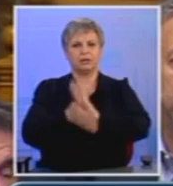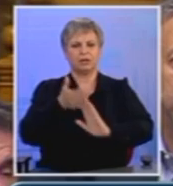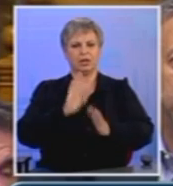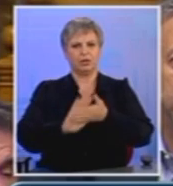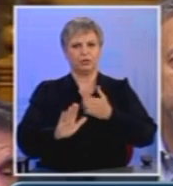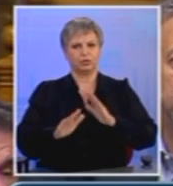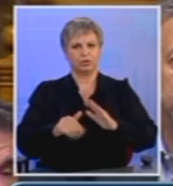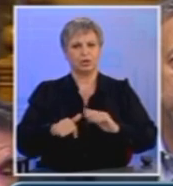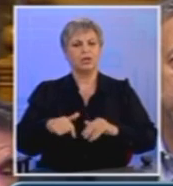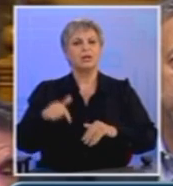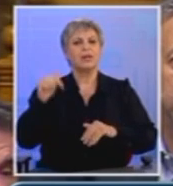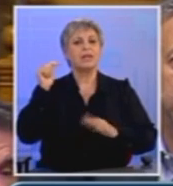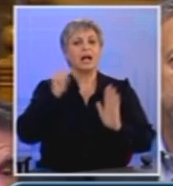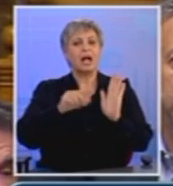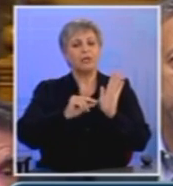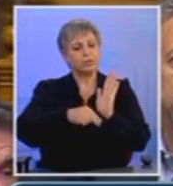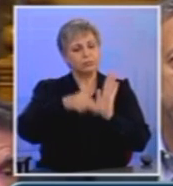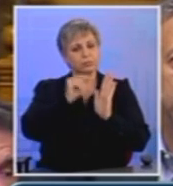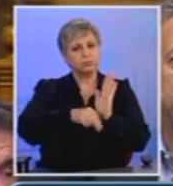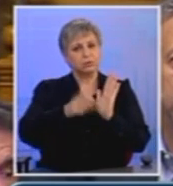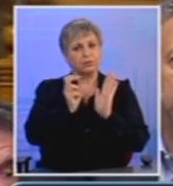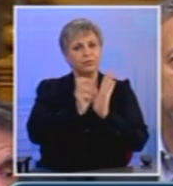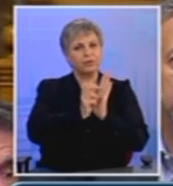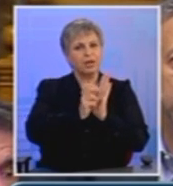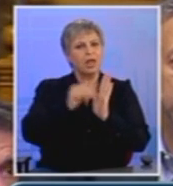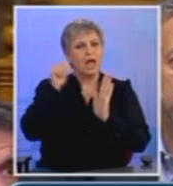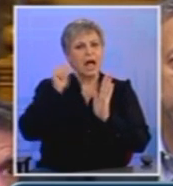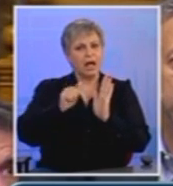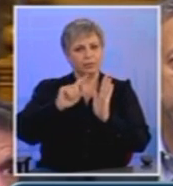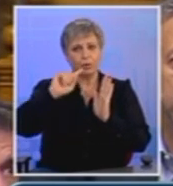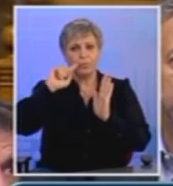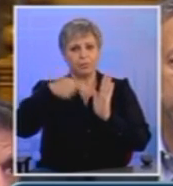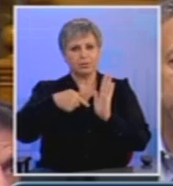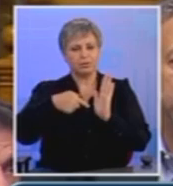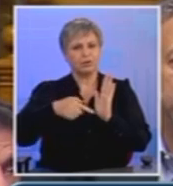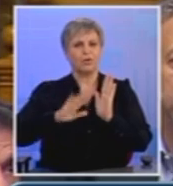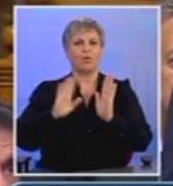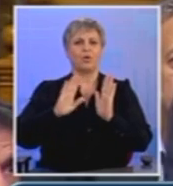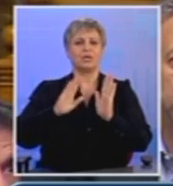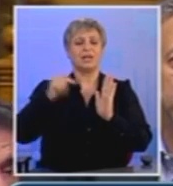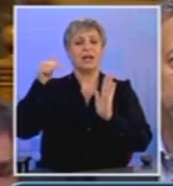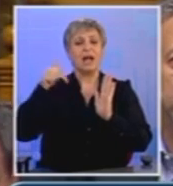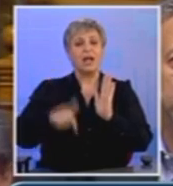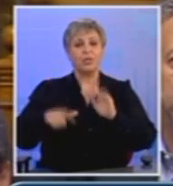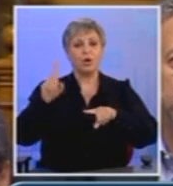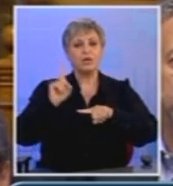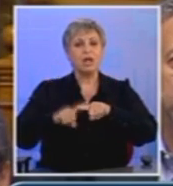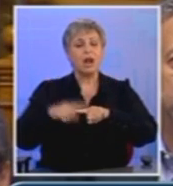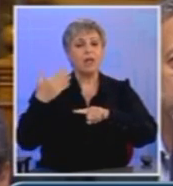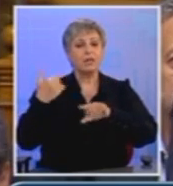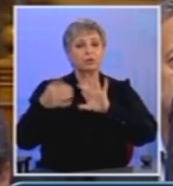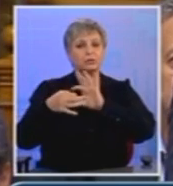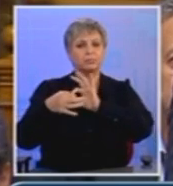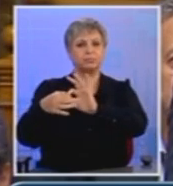μνημονιακών επιλογών αυτές ήταν επιλογές συνευθύνης και του εγχώριου πολιτικού συστήματος αυτού του